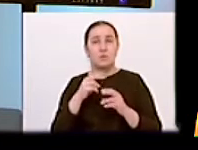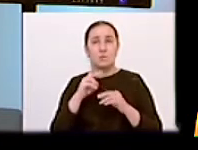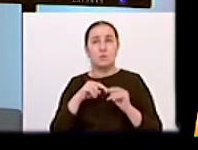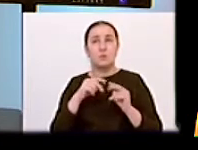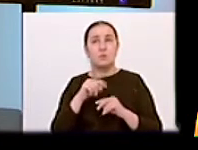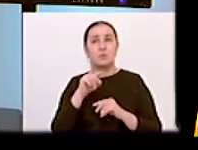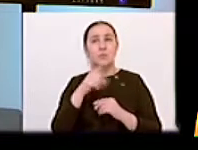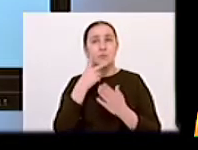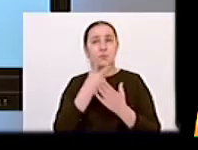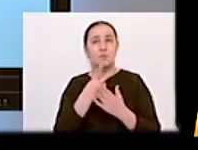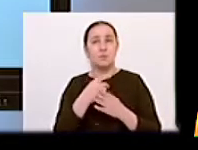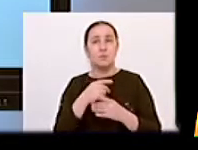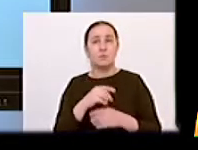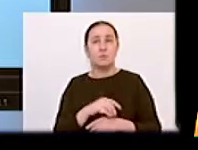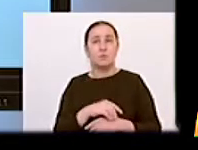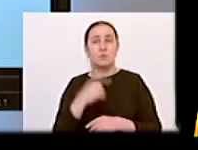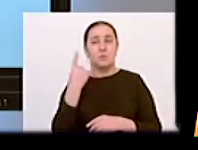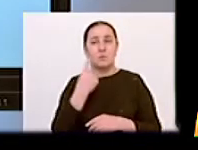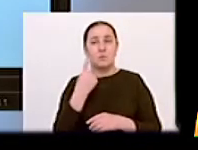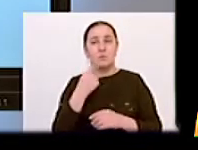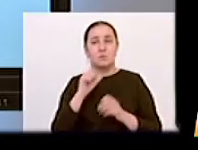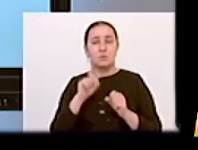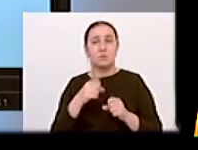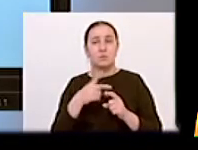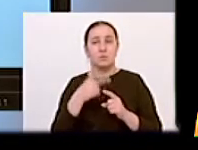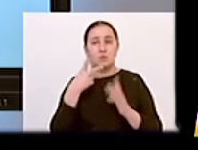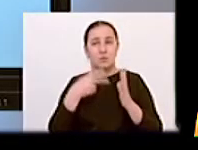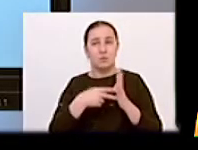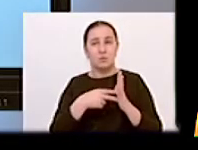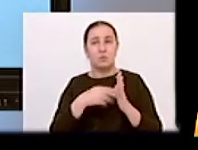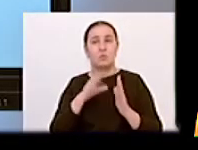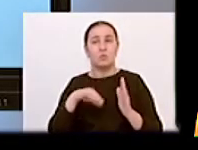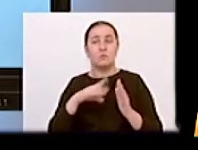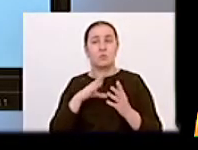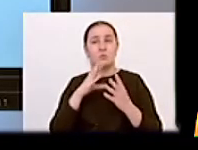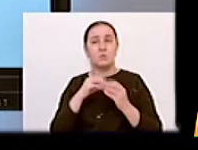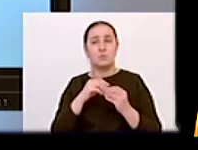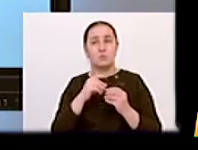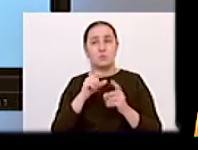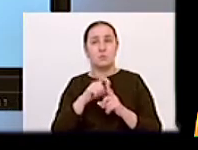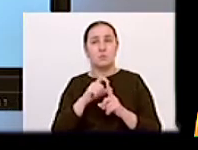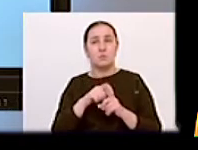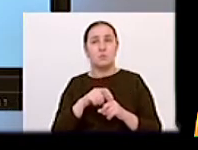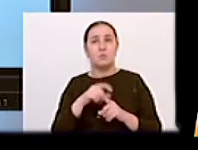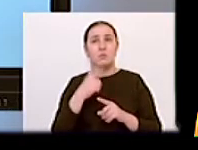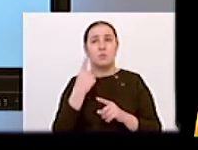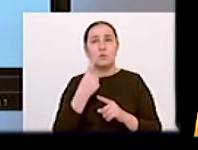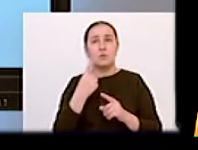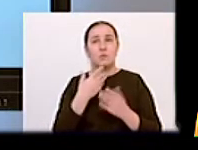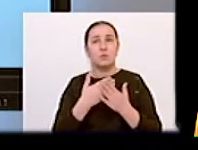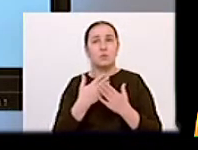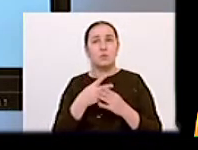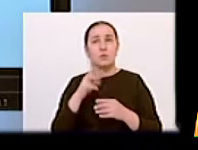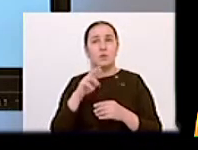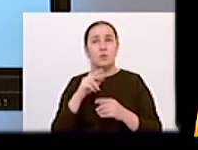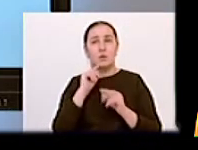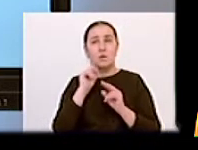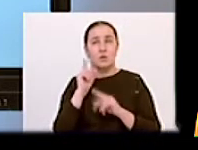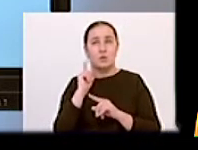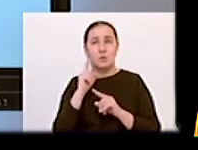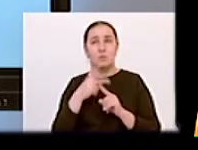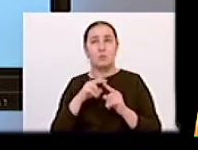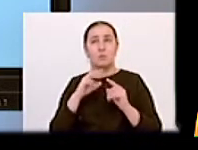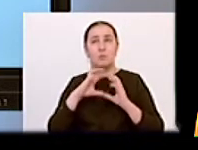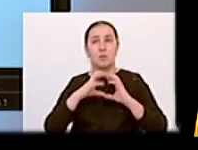построены. Посмотрите. Первый способ – двоеточие после обобщающего слова. Первый пример. Я охраняю